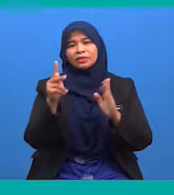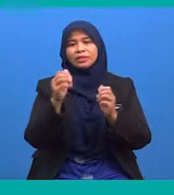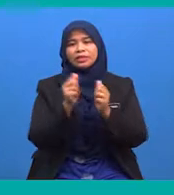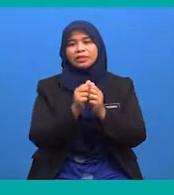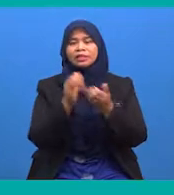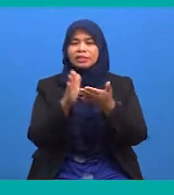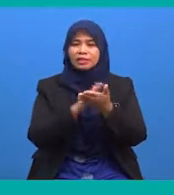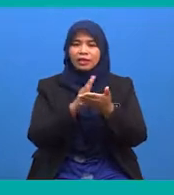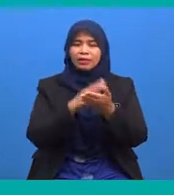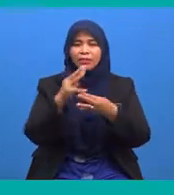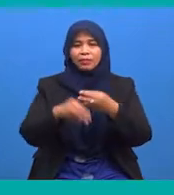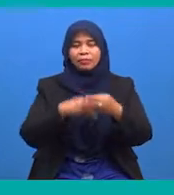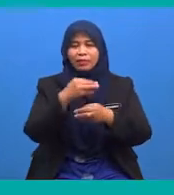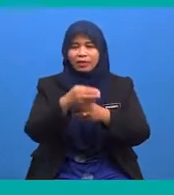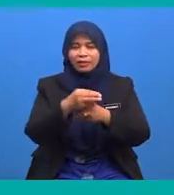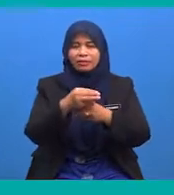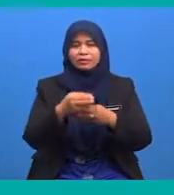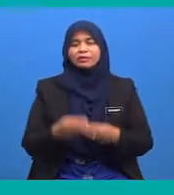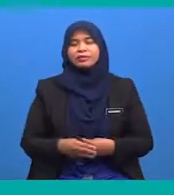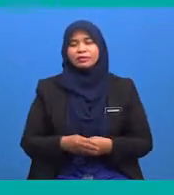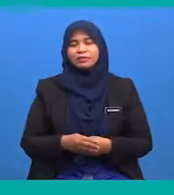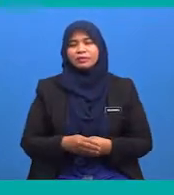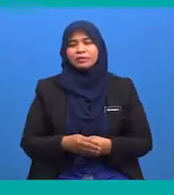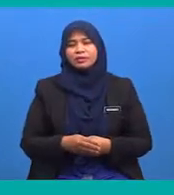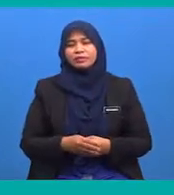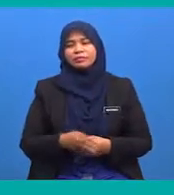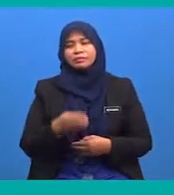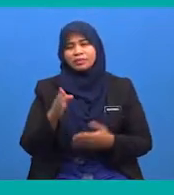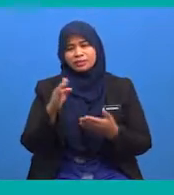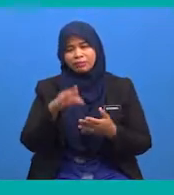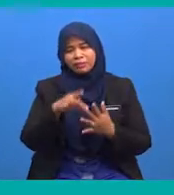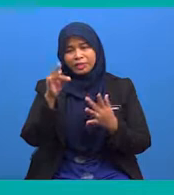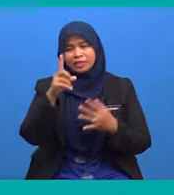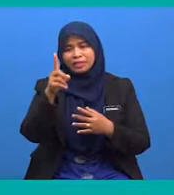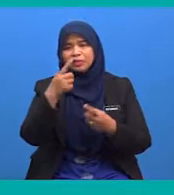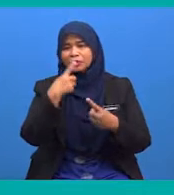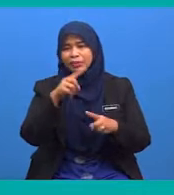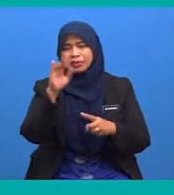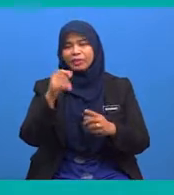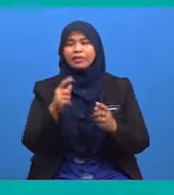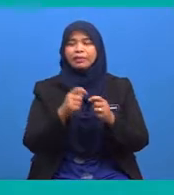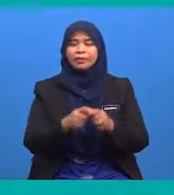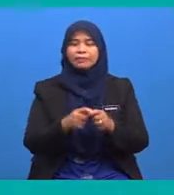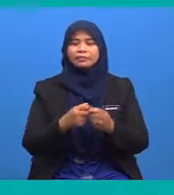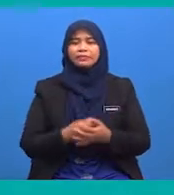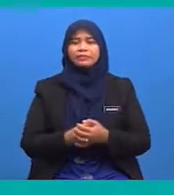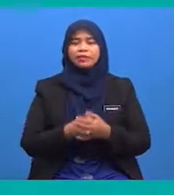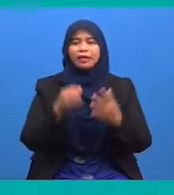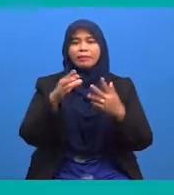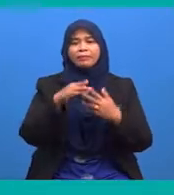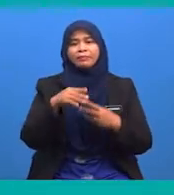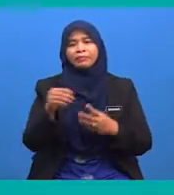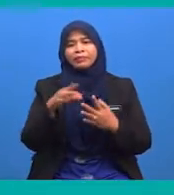balutan? Murid-murid hanya perlu memilih satu sahaja jawapan yang tepat. Pilihan jawapan